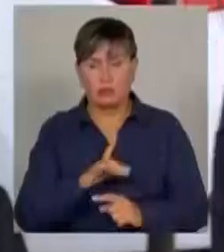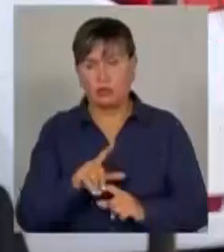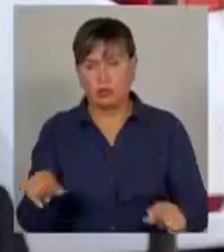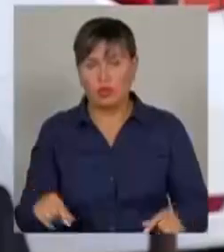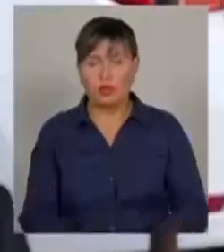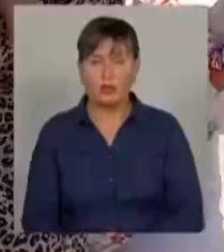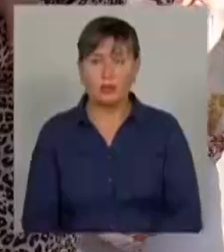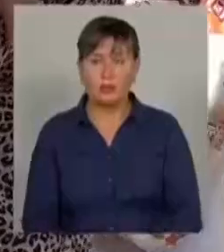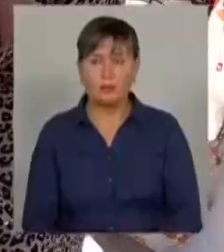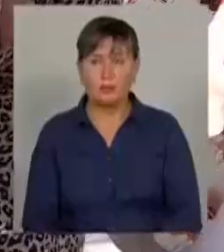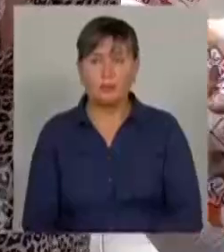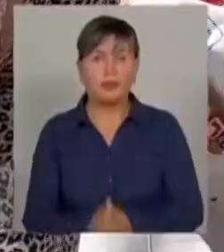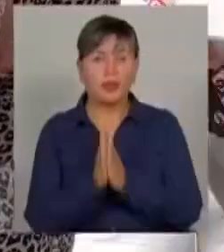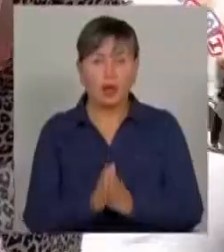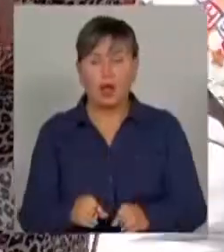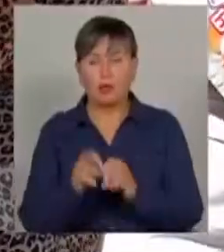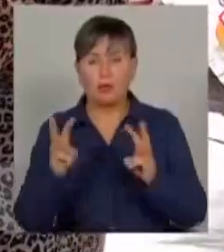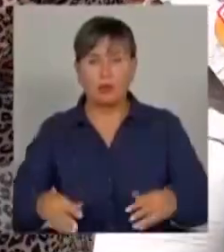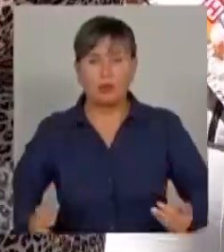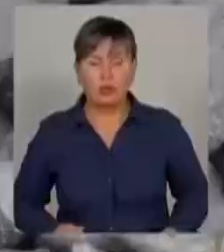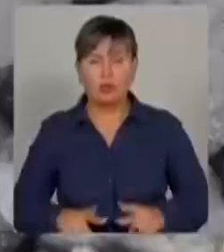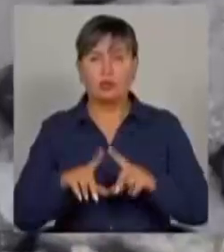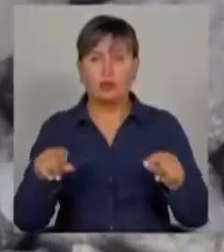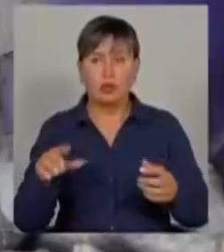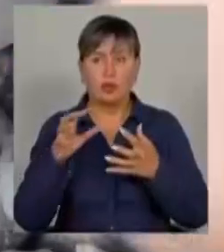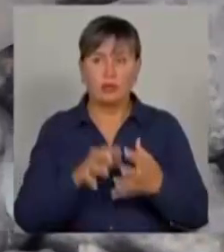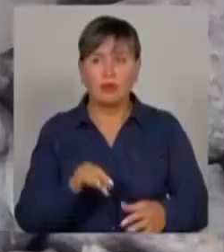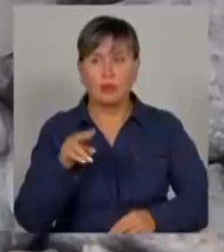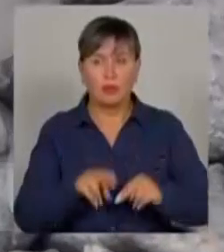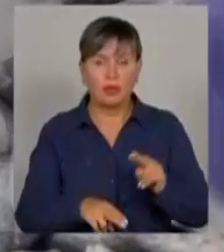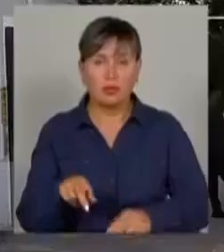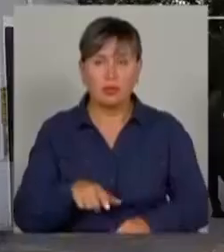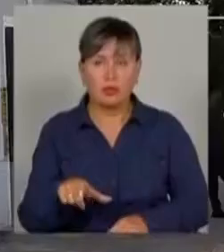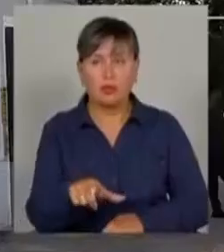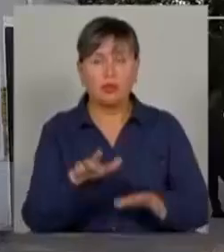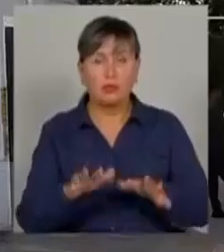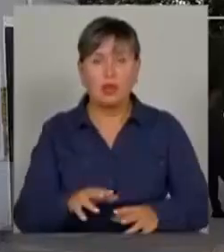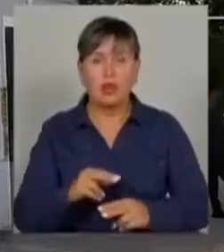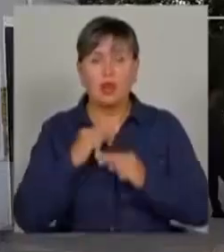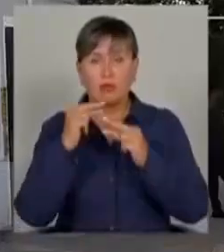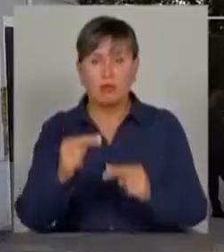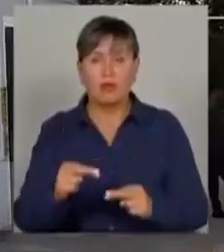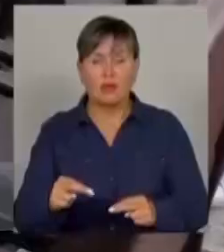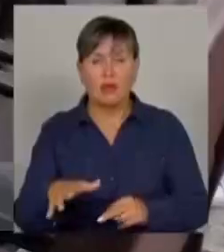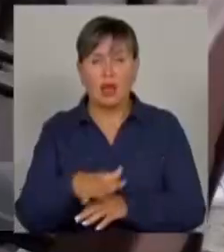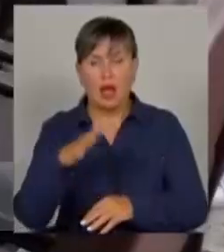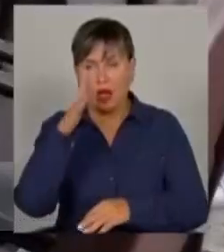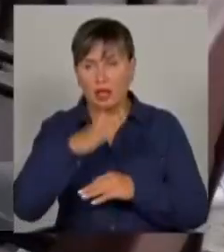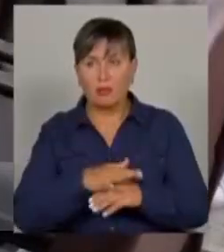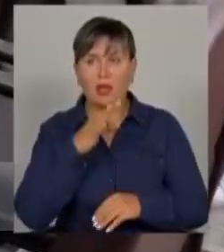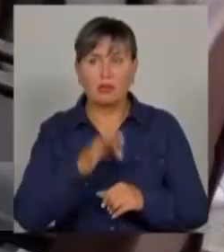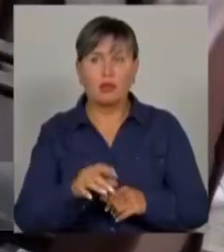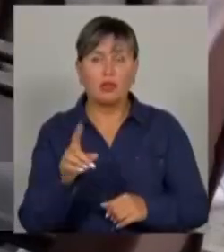учиться. С просьбой обеспечить жителям школьные автобусы и построить дороги, местные обратились в окружной акимат. Там ответили,